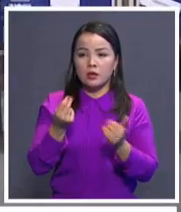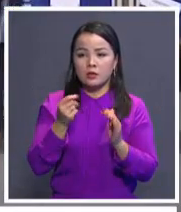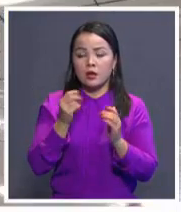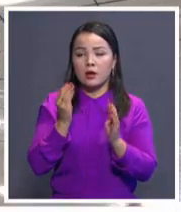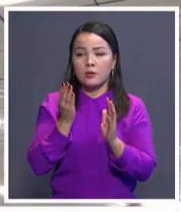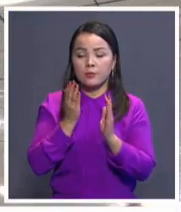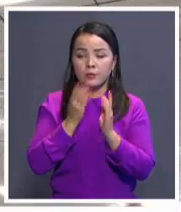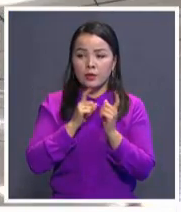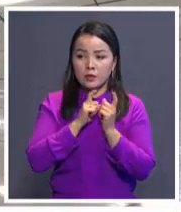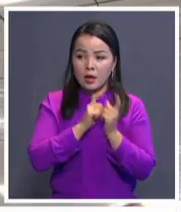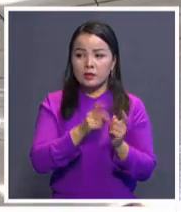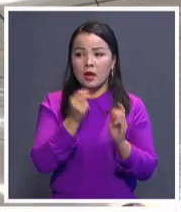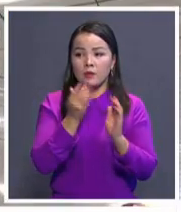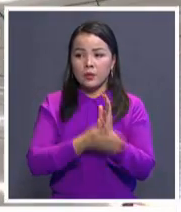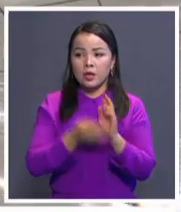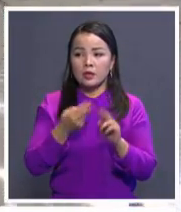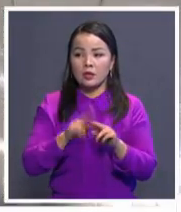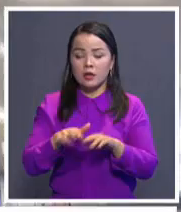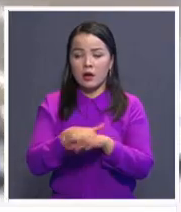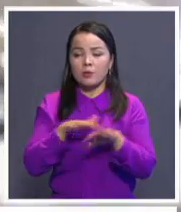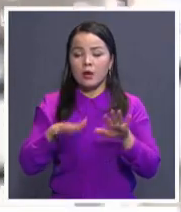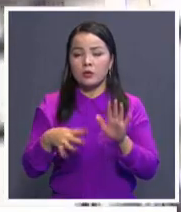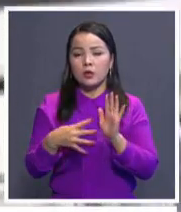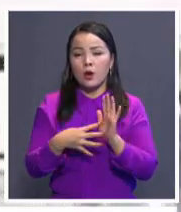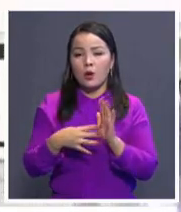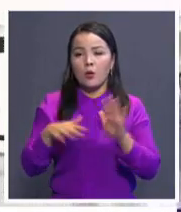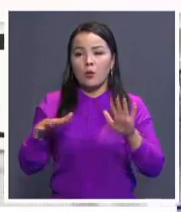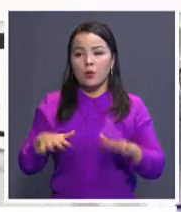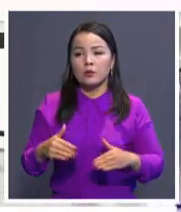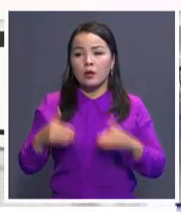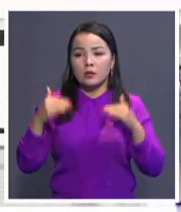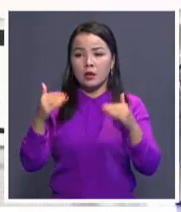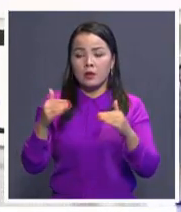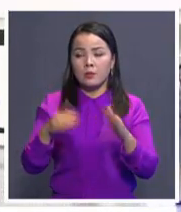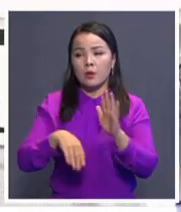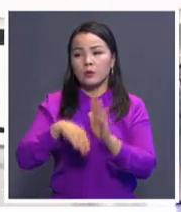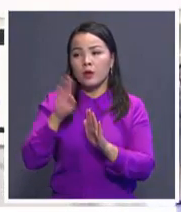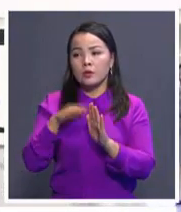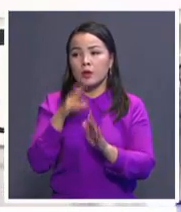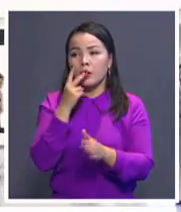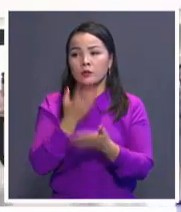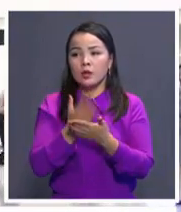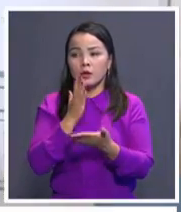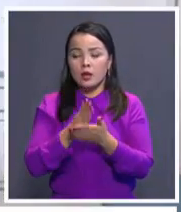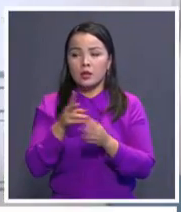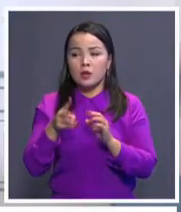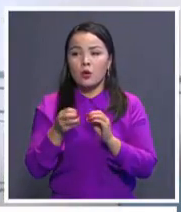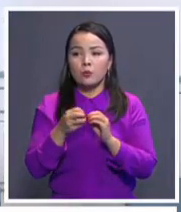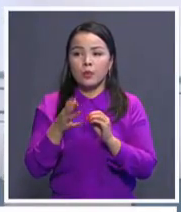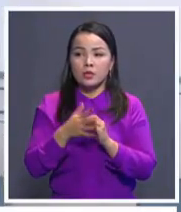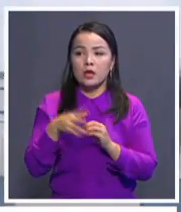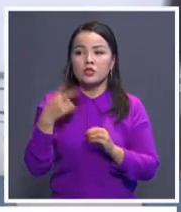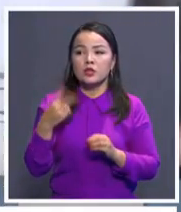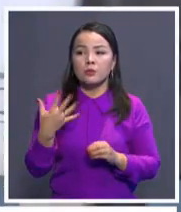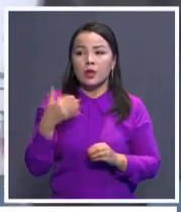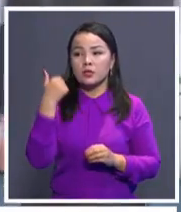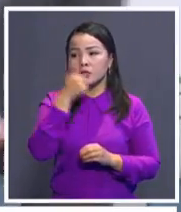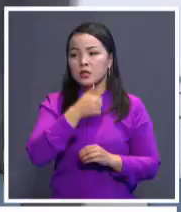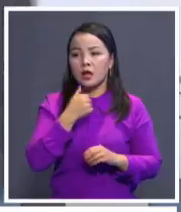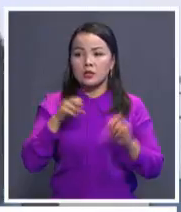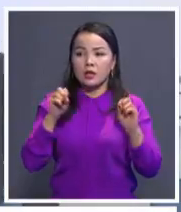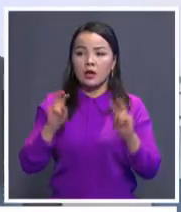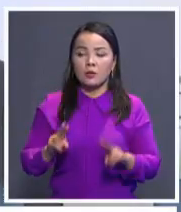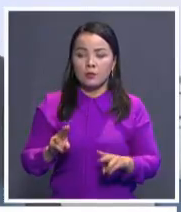қабылдау индексінде былтыр Қазақстан 9 орынға жоғарылап, көрсеткішті біршама жақсартты. Бұл 2015-2025 жылдарға